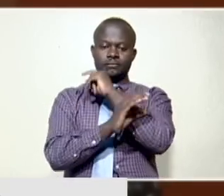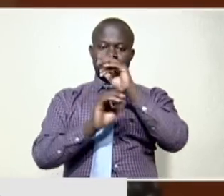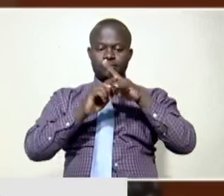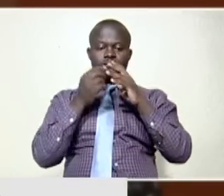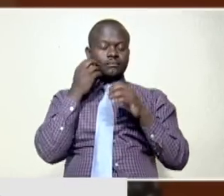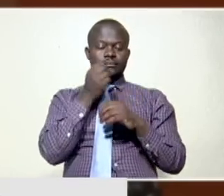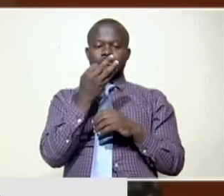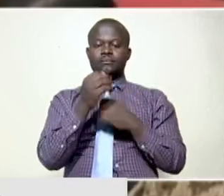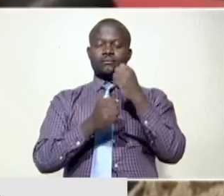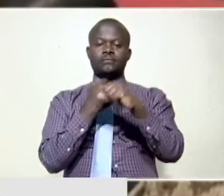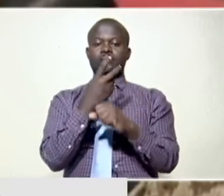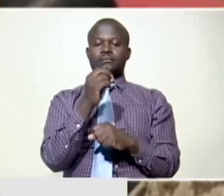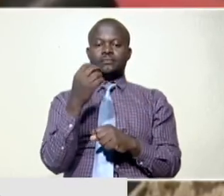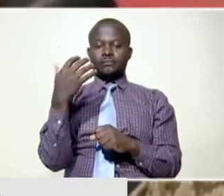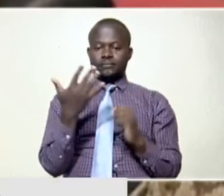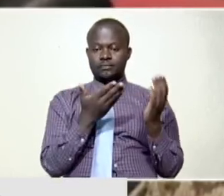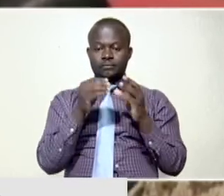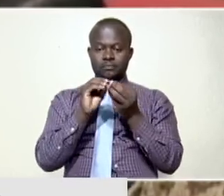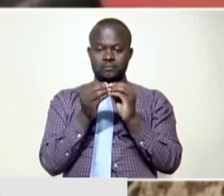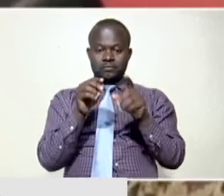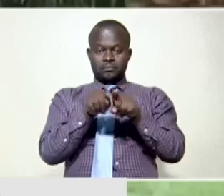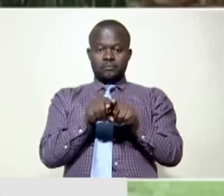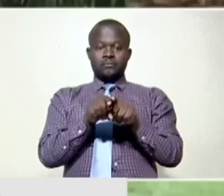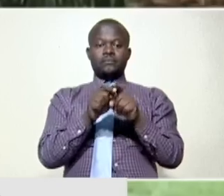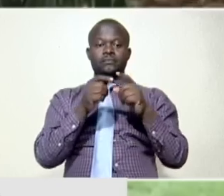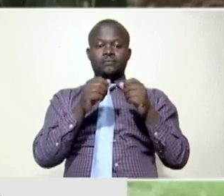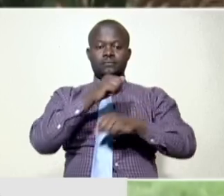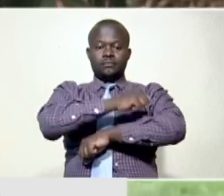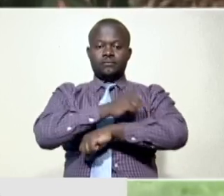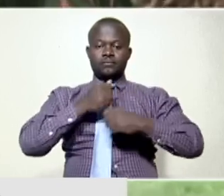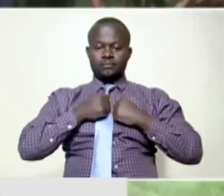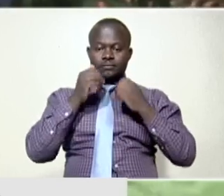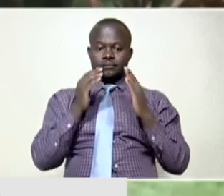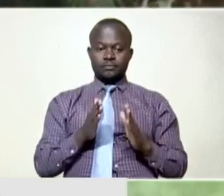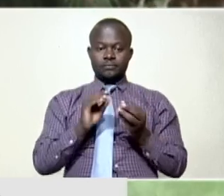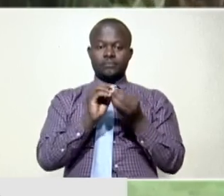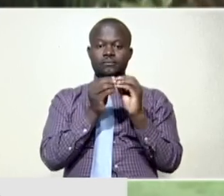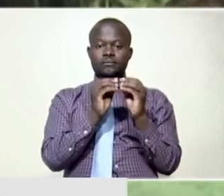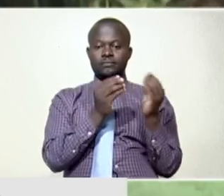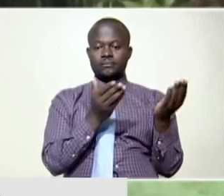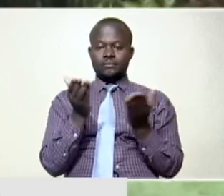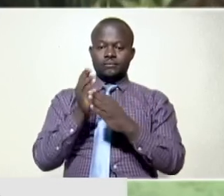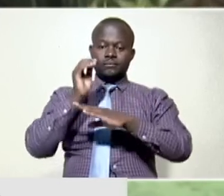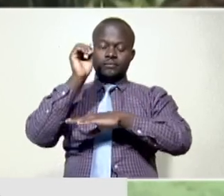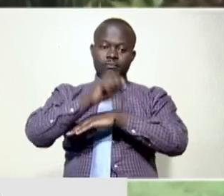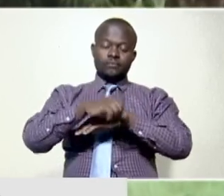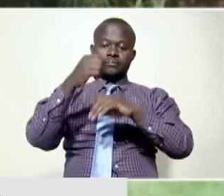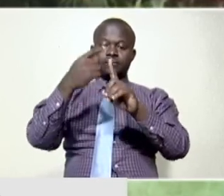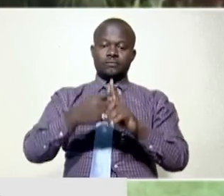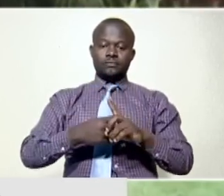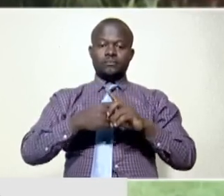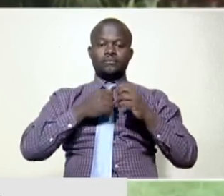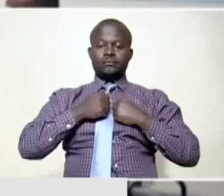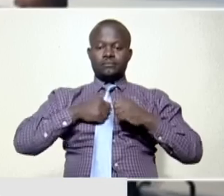Werurwe 2005 Singapore yakiri umubare ungana gutya w'abanyeshuri b'abanyarwanda. Uyu mubare w'abanyeshuri bakiriwe uruta igiteranyo cy'abanyarwanda bize